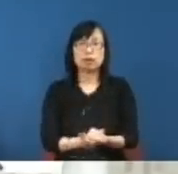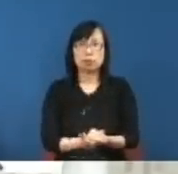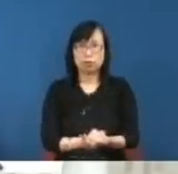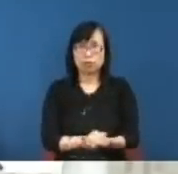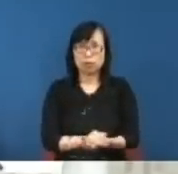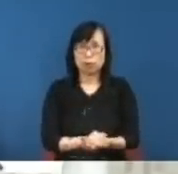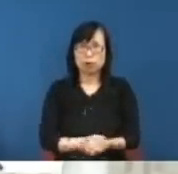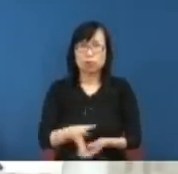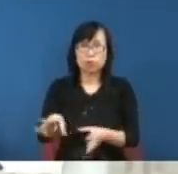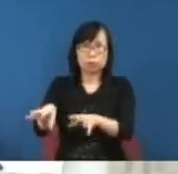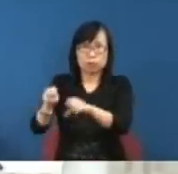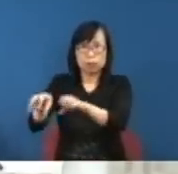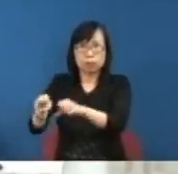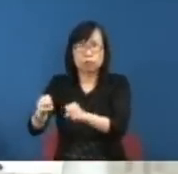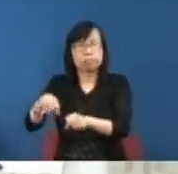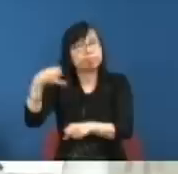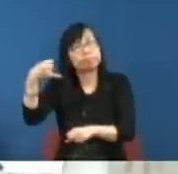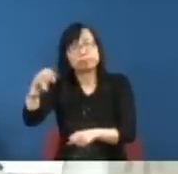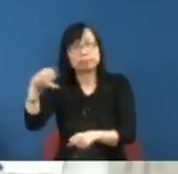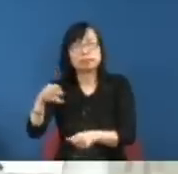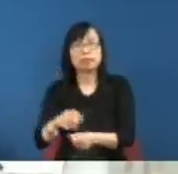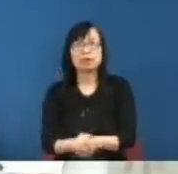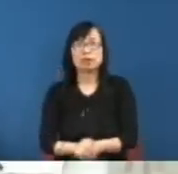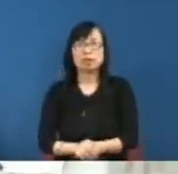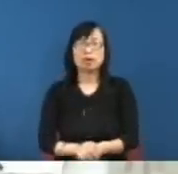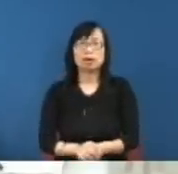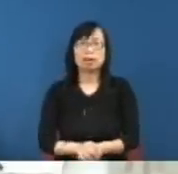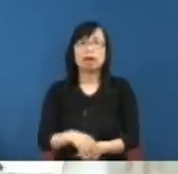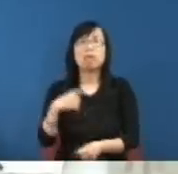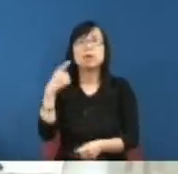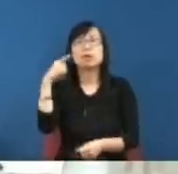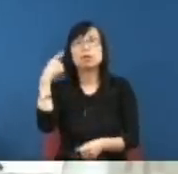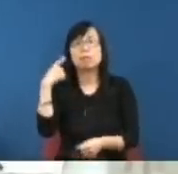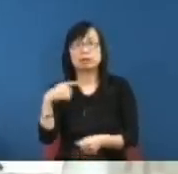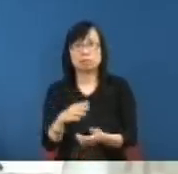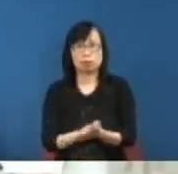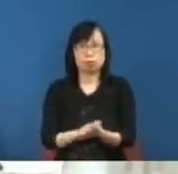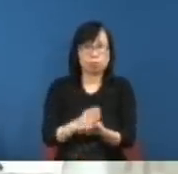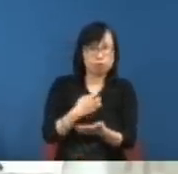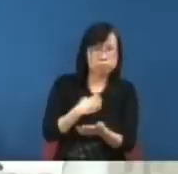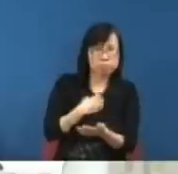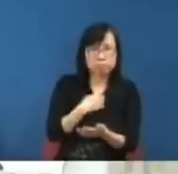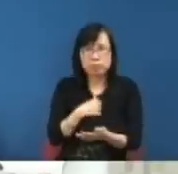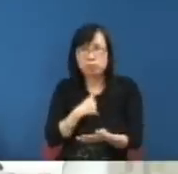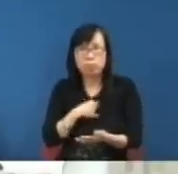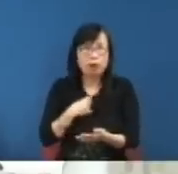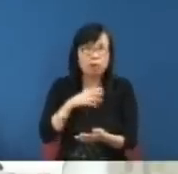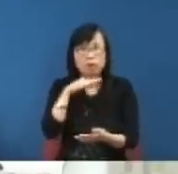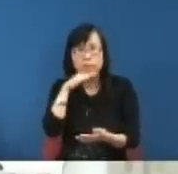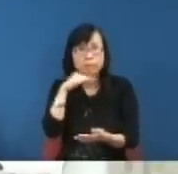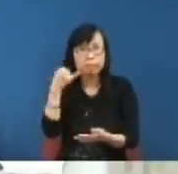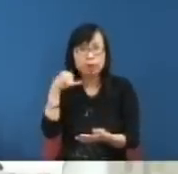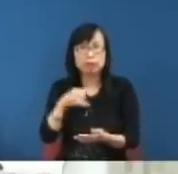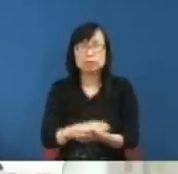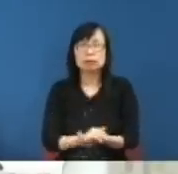量化寬鬆去救，都救唔到。終於美國人民諗下諗下都唔對路啦，再係咁等耐唔得，咁